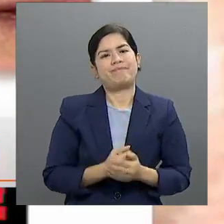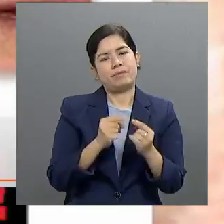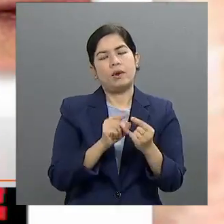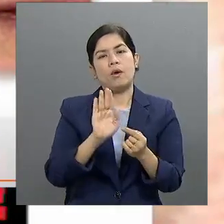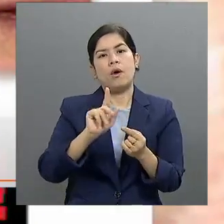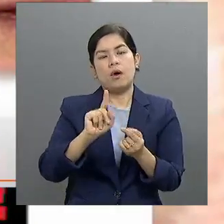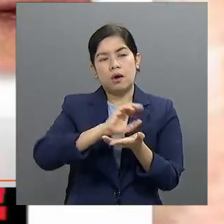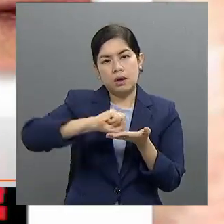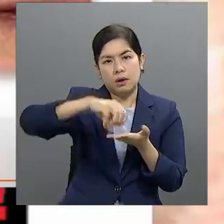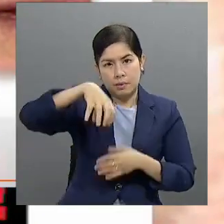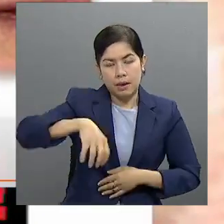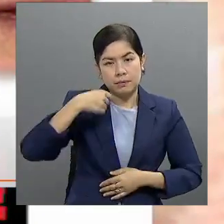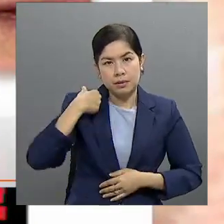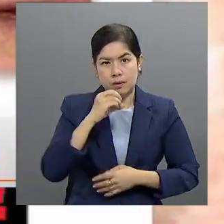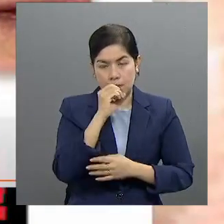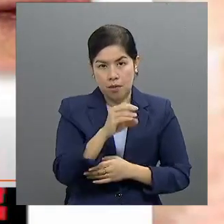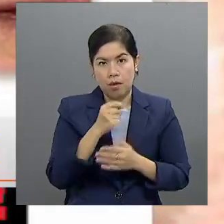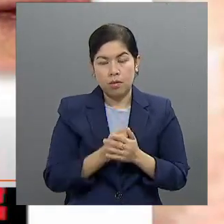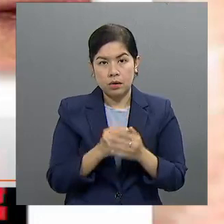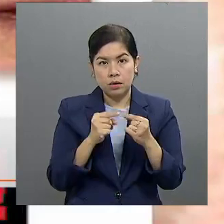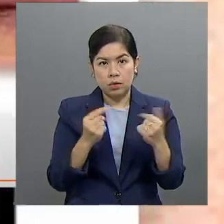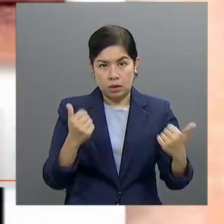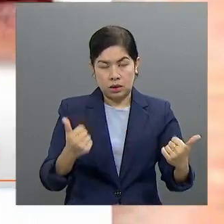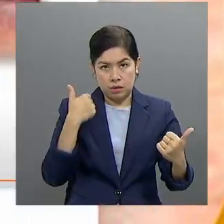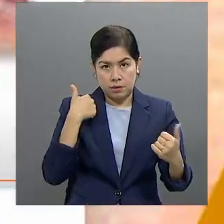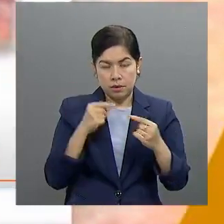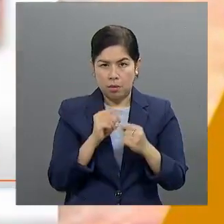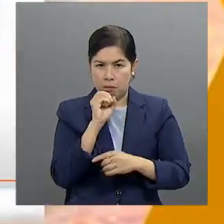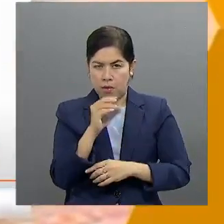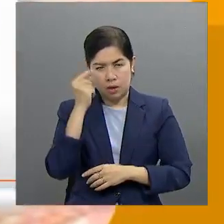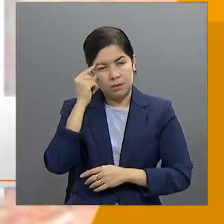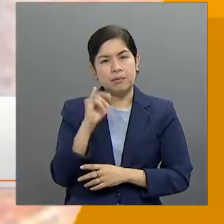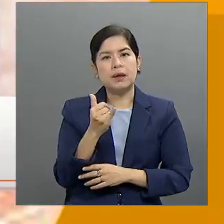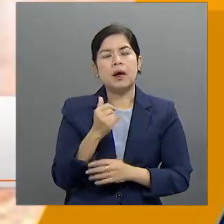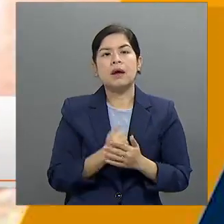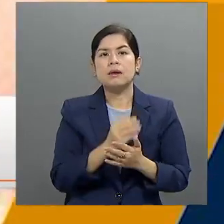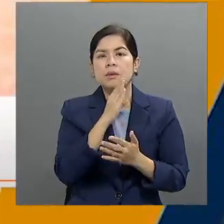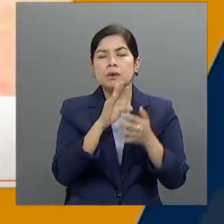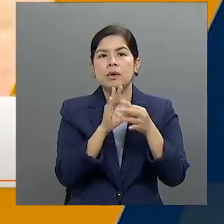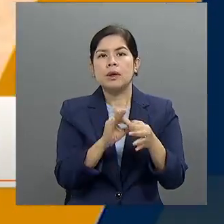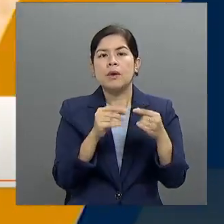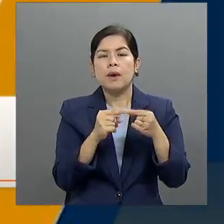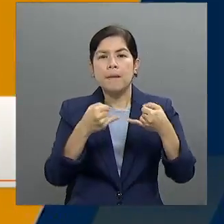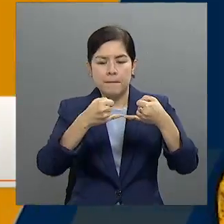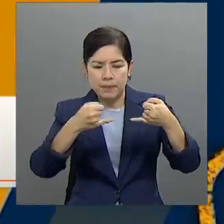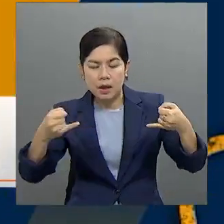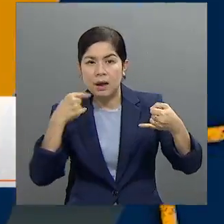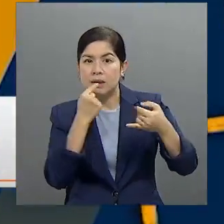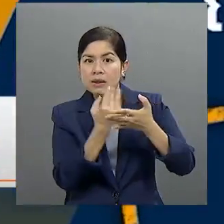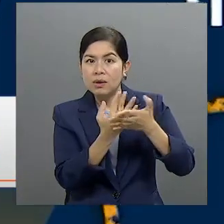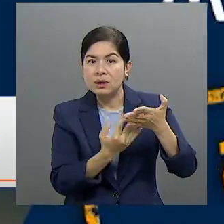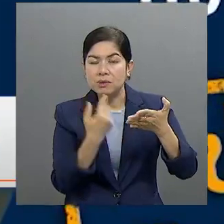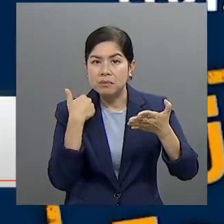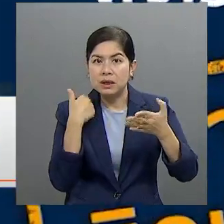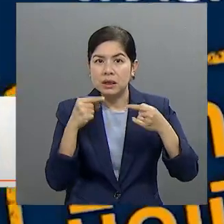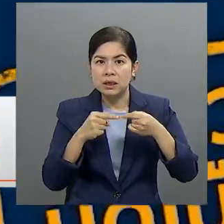จงว่าเป็นข้อมูลที่ถูกบิดเบือนคือเส้นเลือดหรือว่าหลอดเลือดของเราเนี่ยครับจะถูกควบคุมให้มีการหดหรือว่า